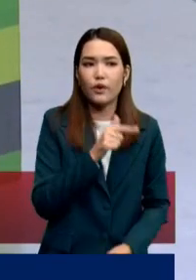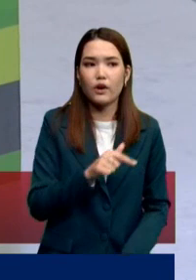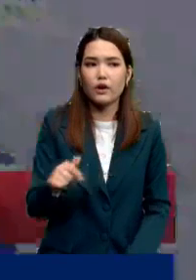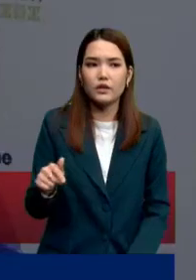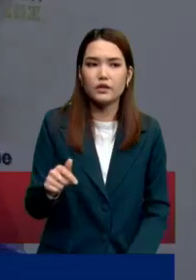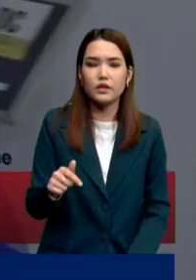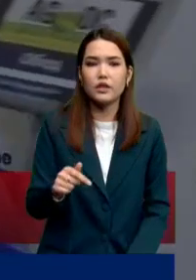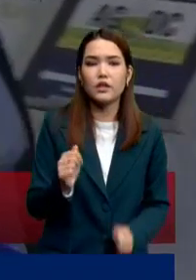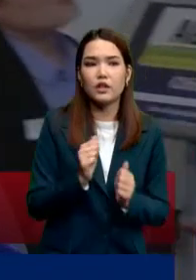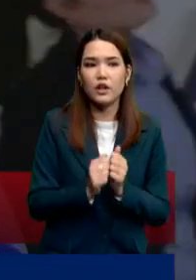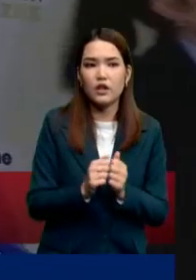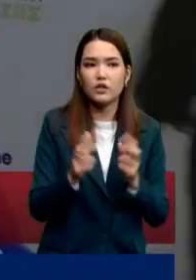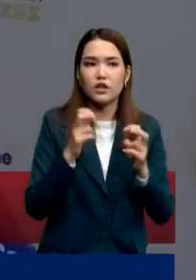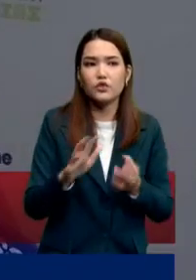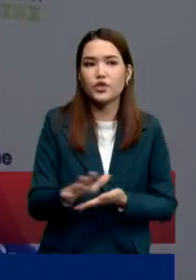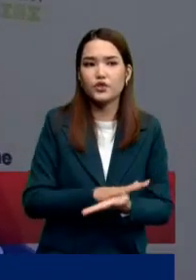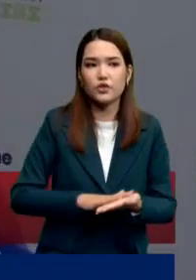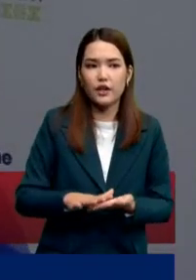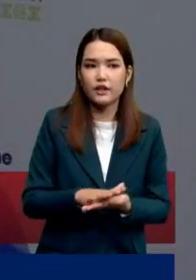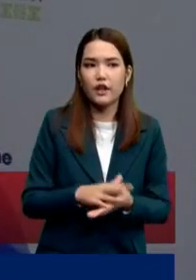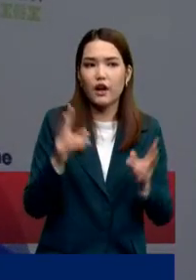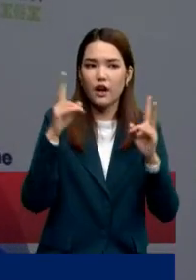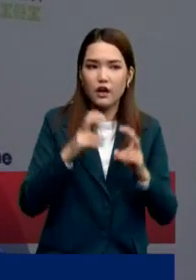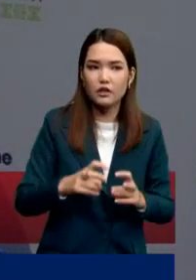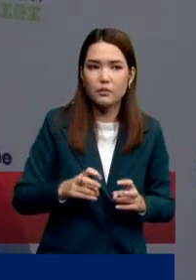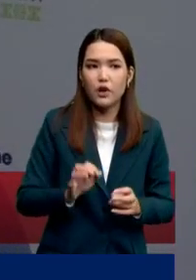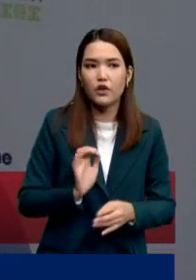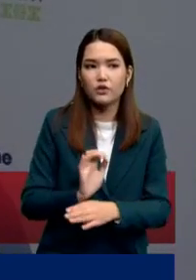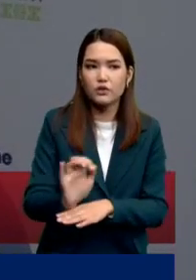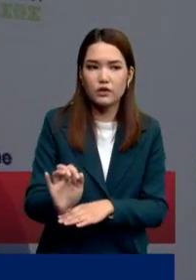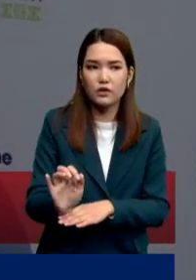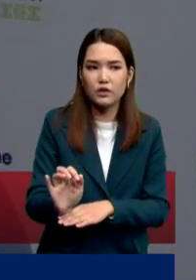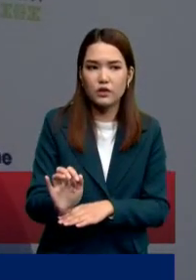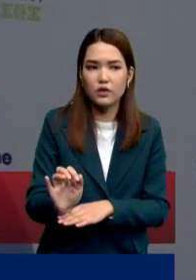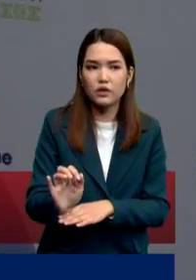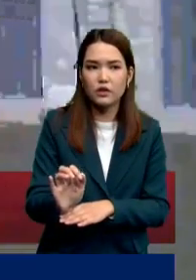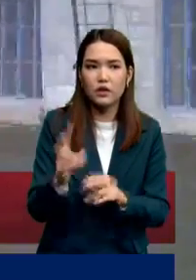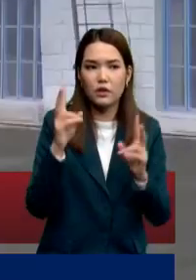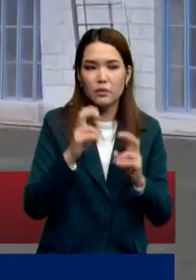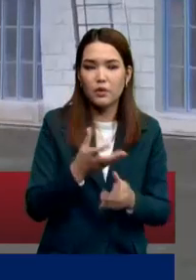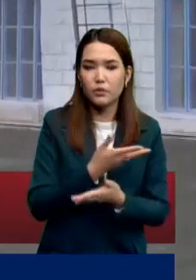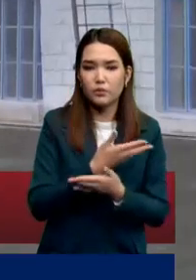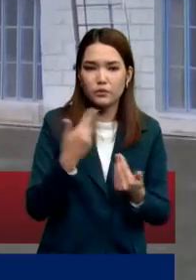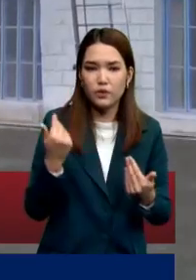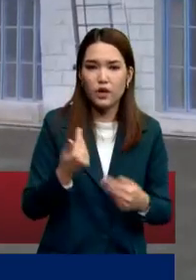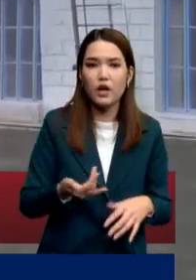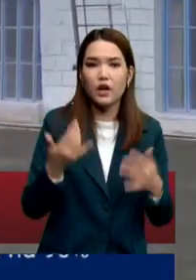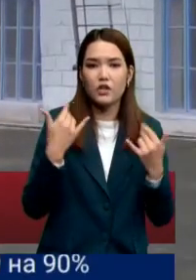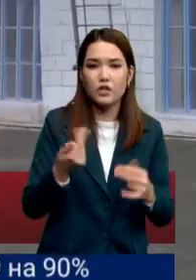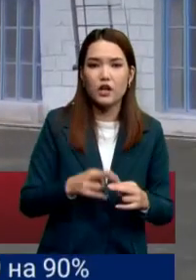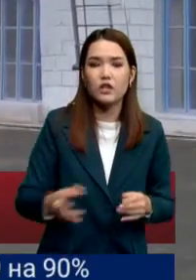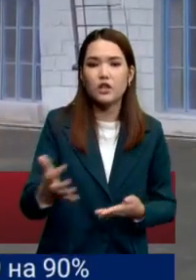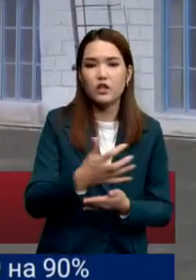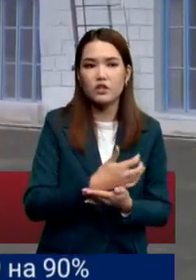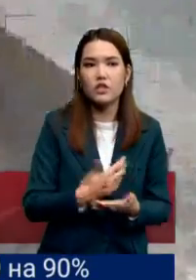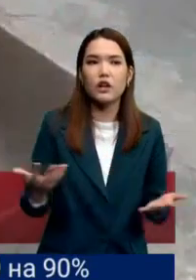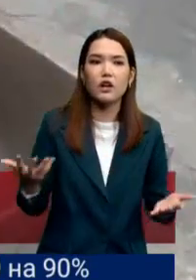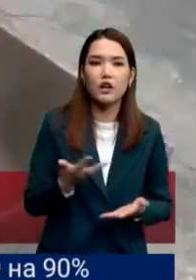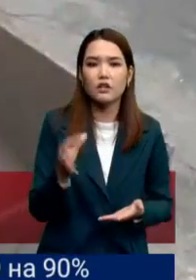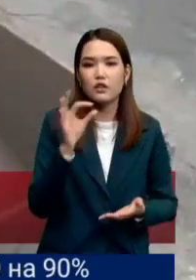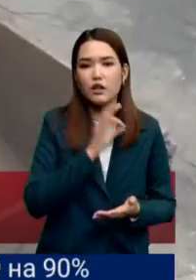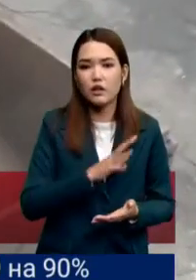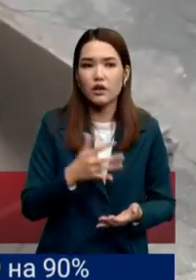KTJ tarafından eşkanday anıktama, eşkanday bayandama jok. Қазір шаруалардың жинаған өнімі қамбалар мен